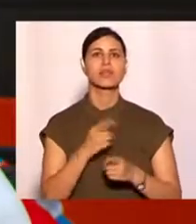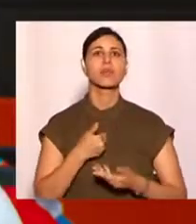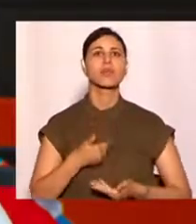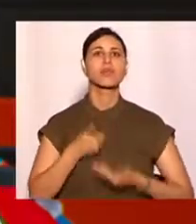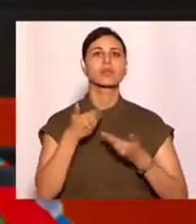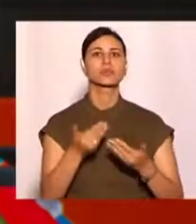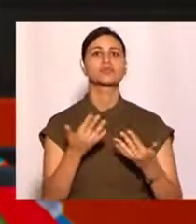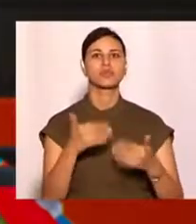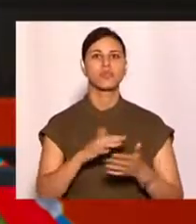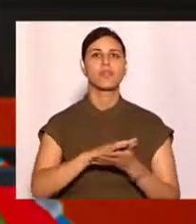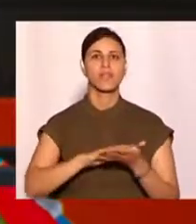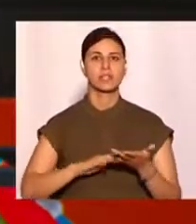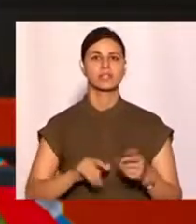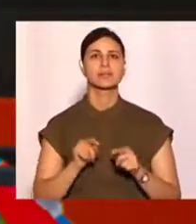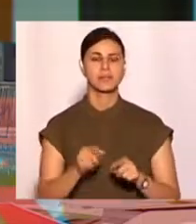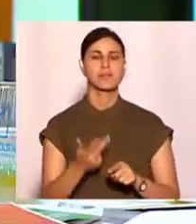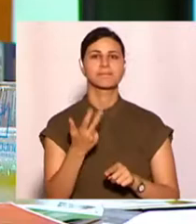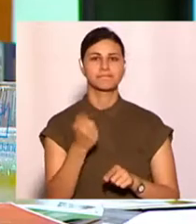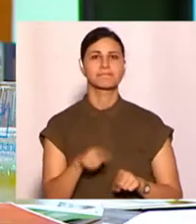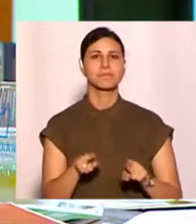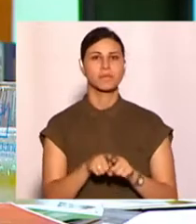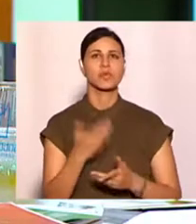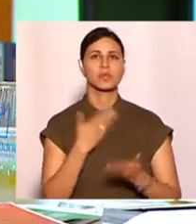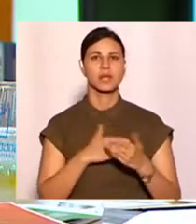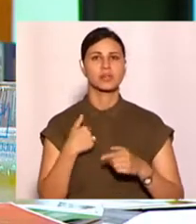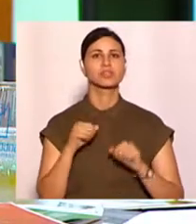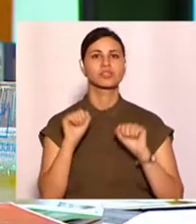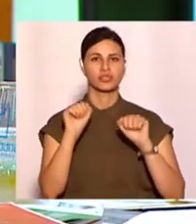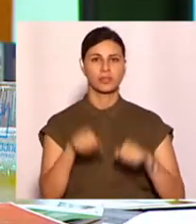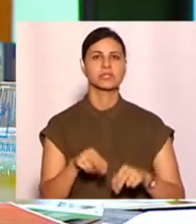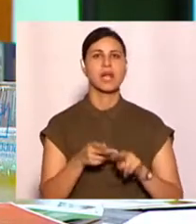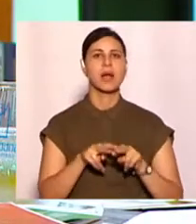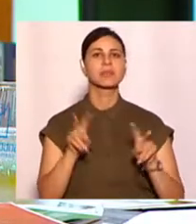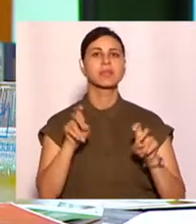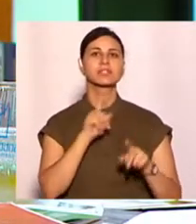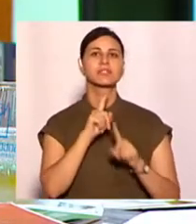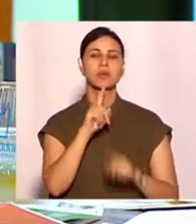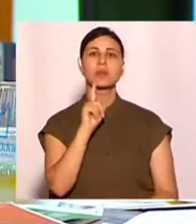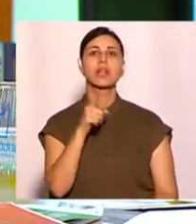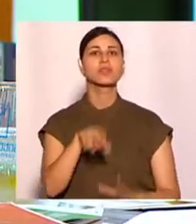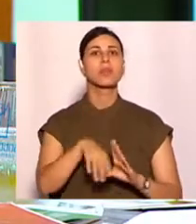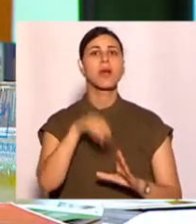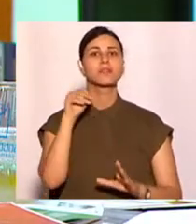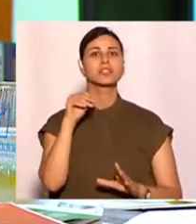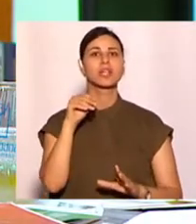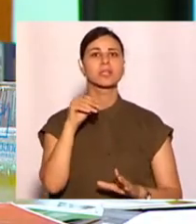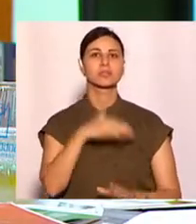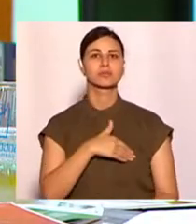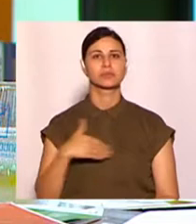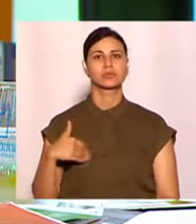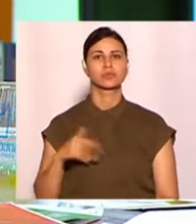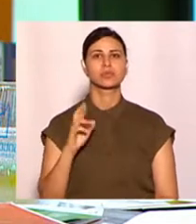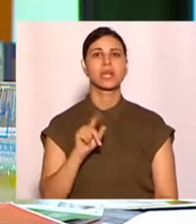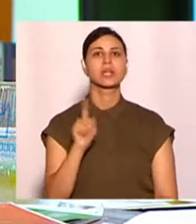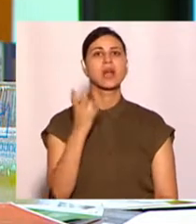კვლავ და ვაგრძელებთ ამ პროგრამას. მეც მიხარია, რომ გვაქვს შესაძლებლობა თქვენთან ერთად ამ თემაზე ვისაუბროთ და რატომ ავირჩიეთ სარძევე ჯირკვალი და რა